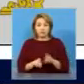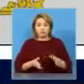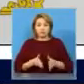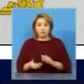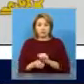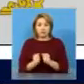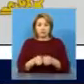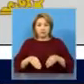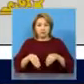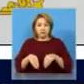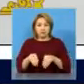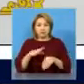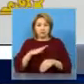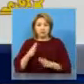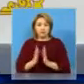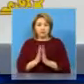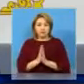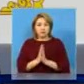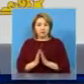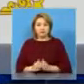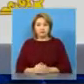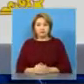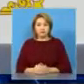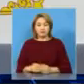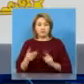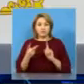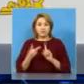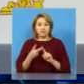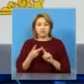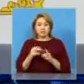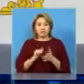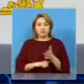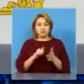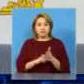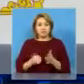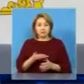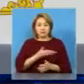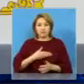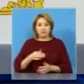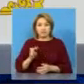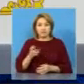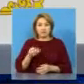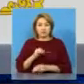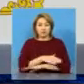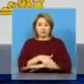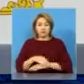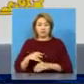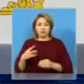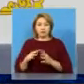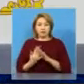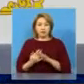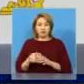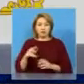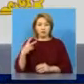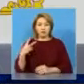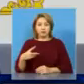асфальт салып берсе деп біз ұсыныс айтамыз. Сосын екінші мәселеміз, бізде кеңес Нокин ауылына номері 29 маршрут